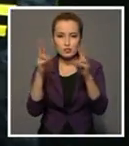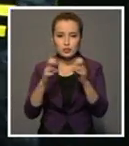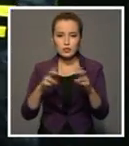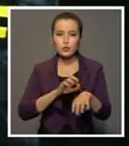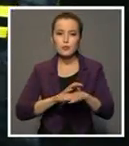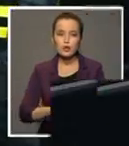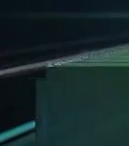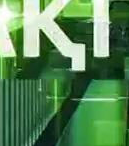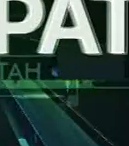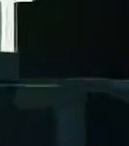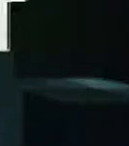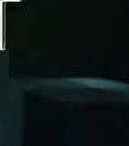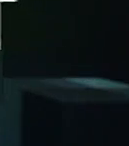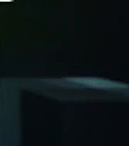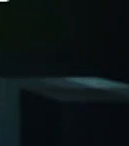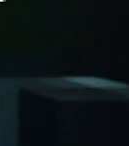жүруде.